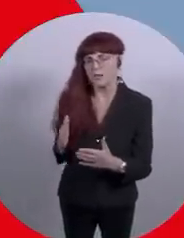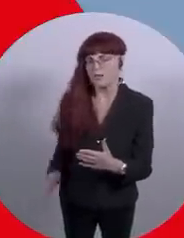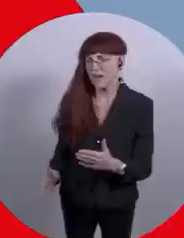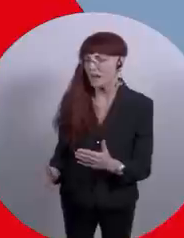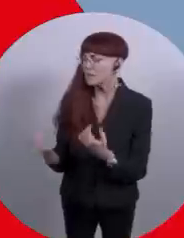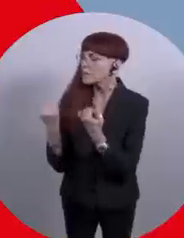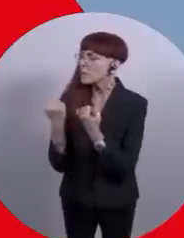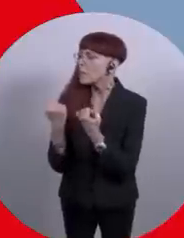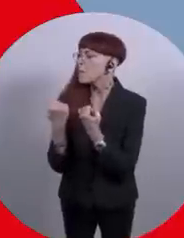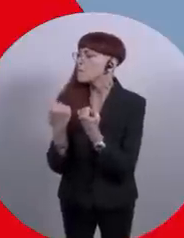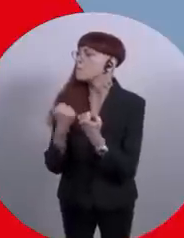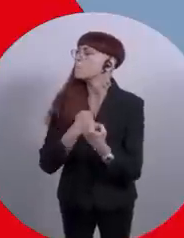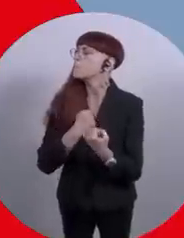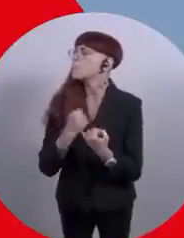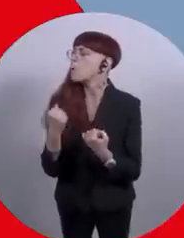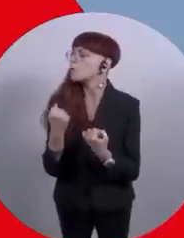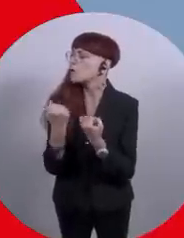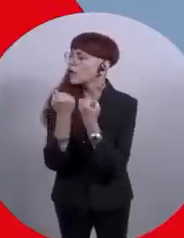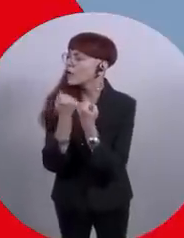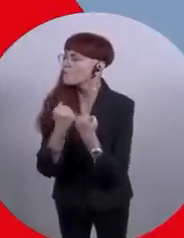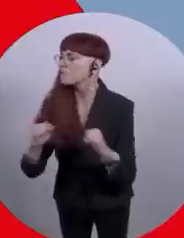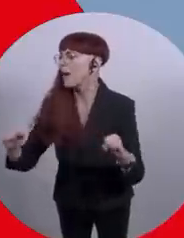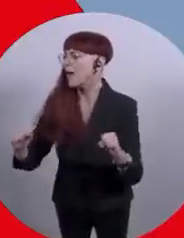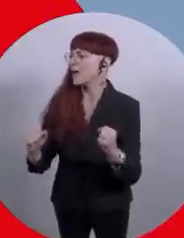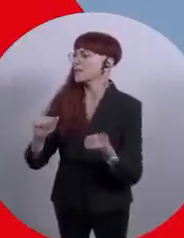freiheitskämpferinnen im Iran